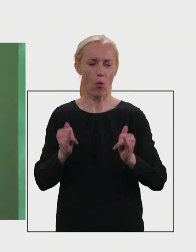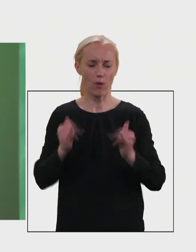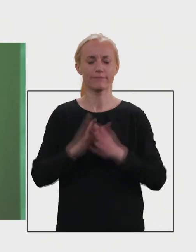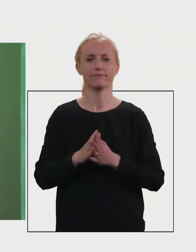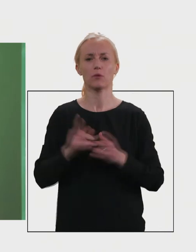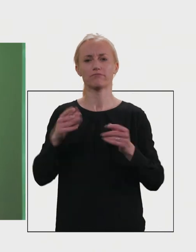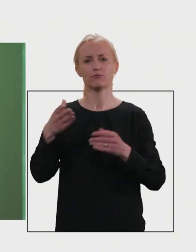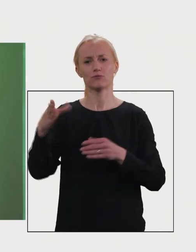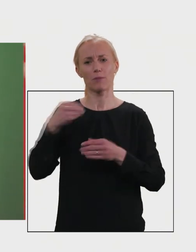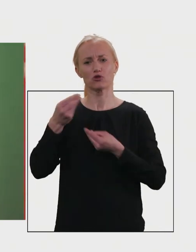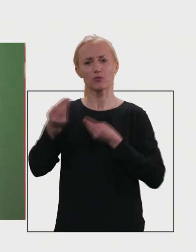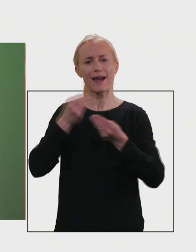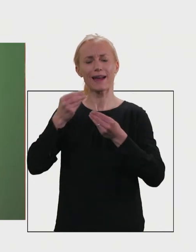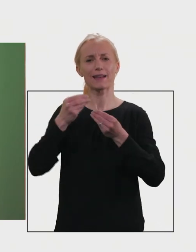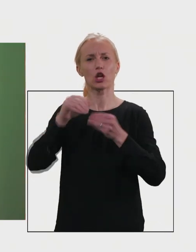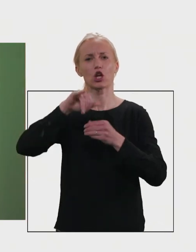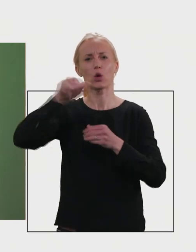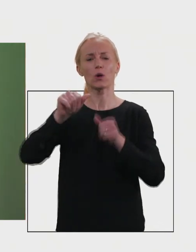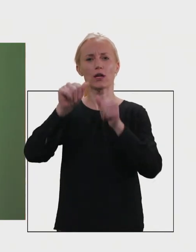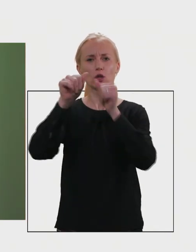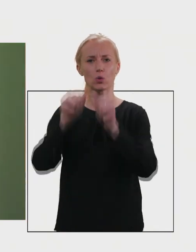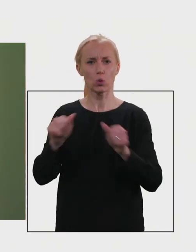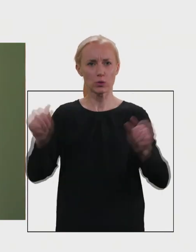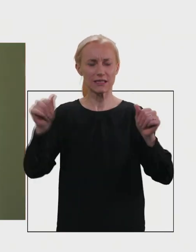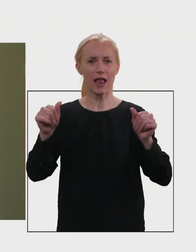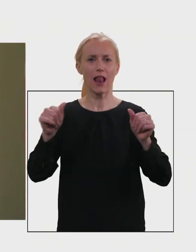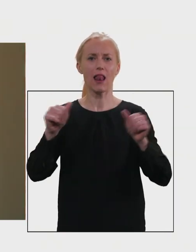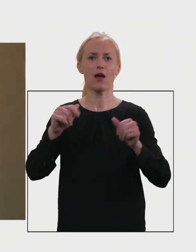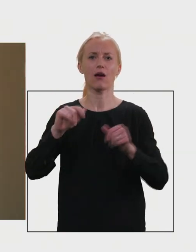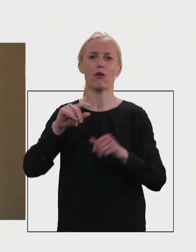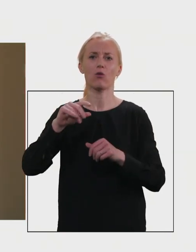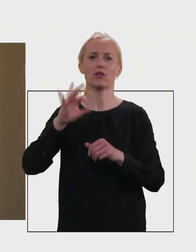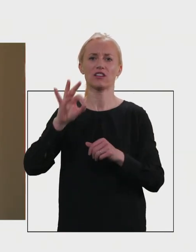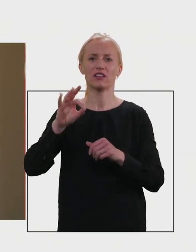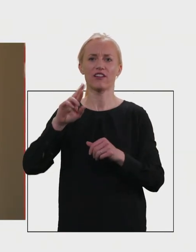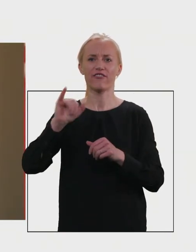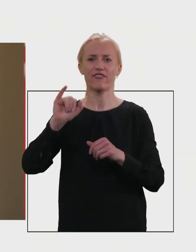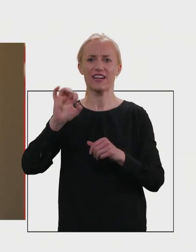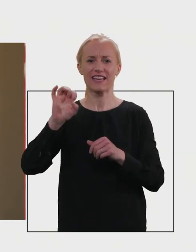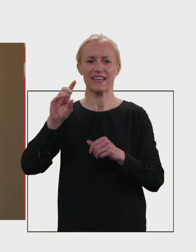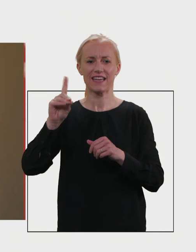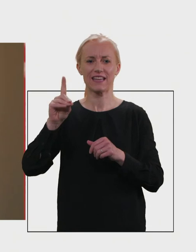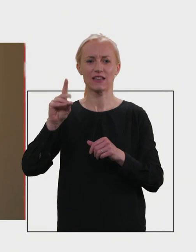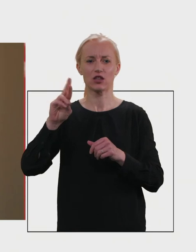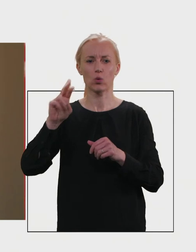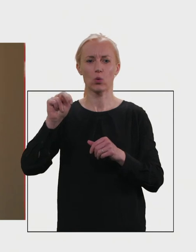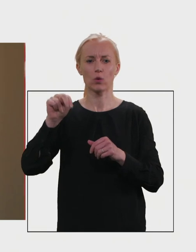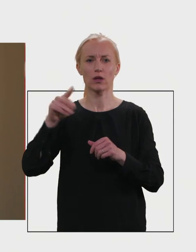Jürgen Dusel und ich spreche gerne auch mit Friedrun Portele an Yangbe über die